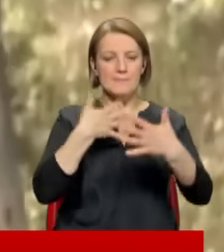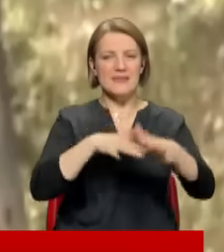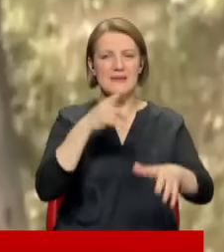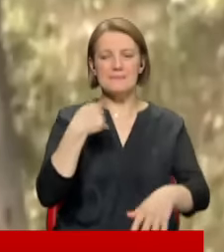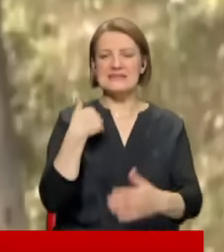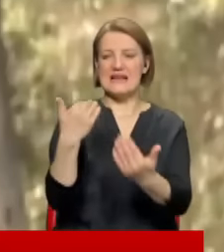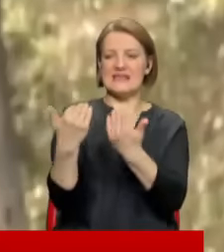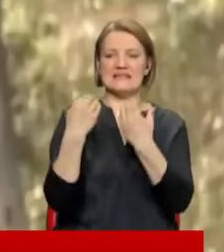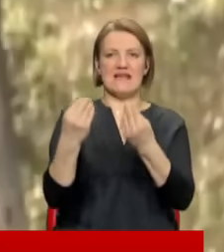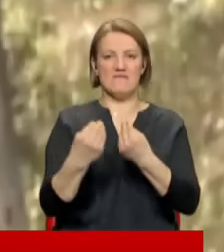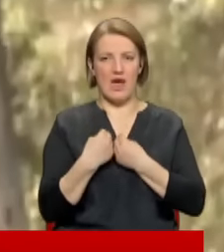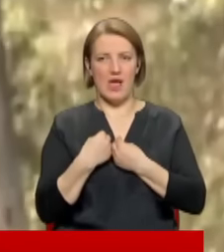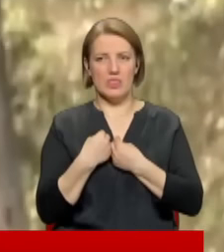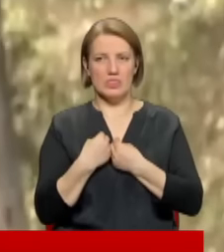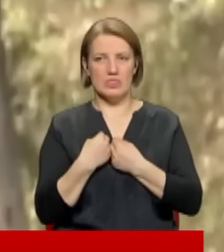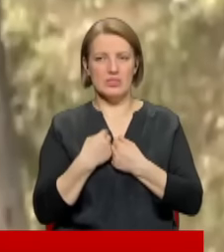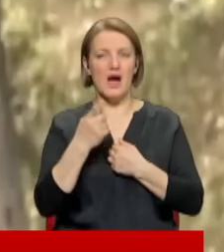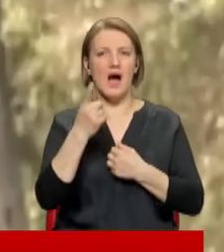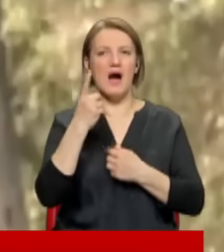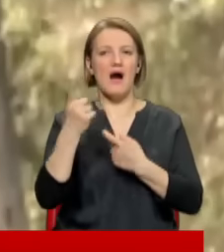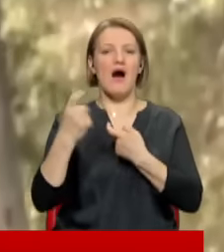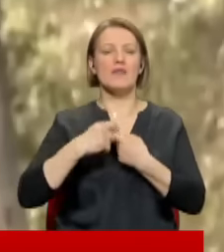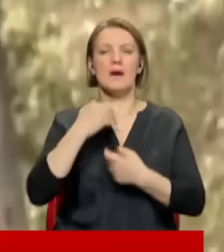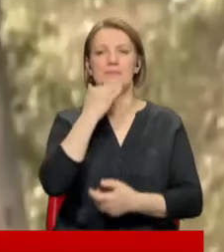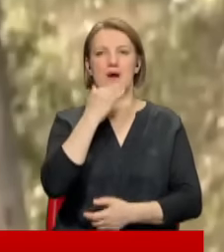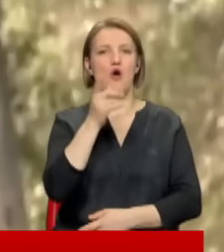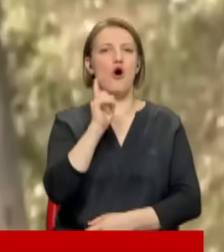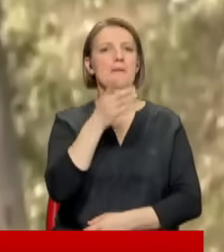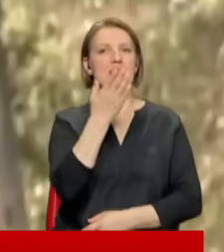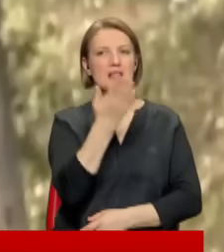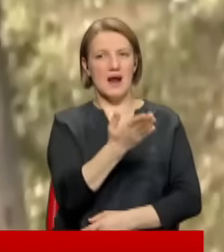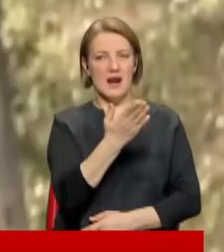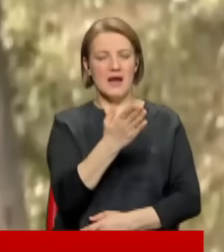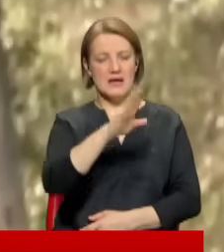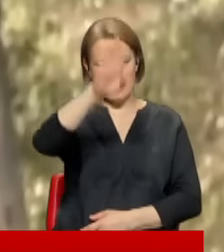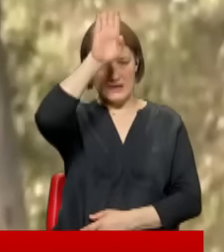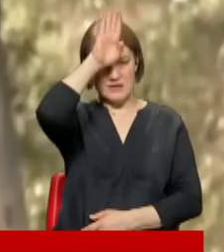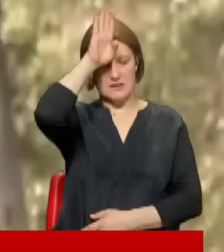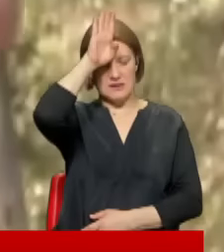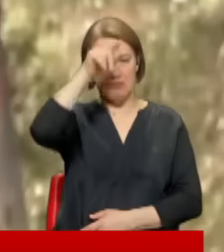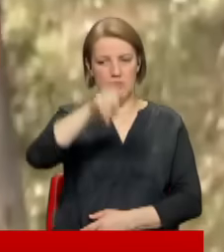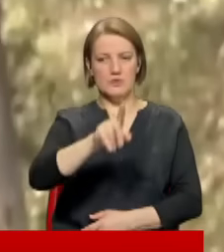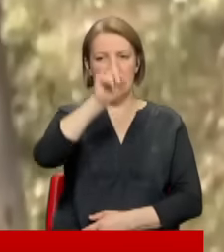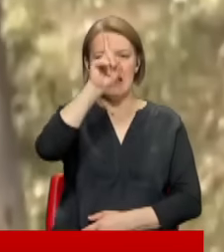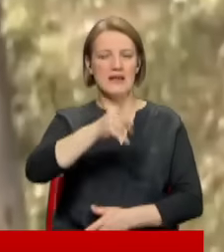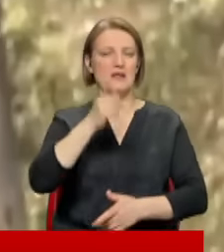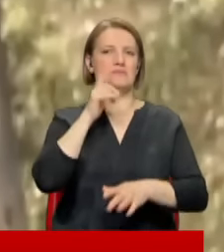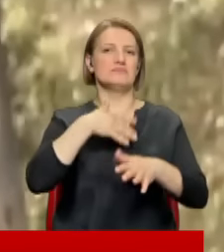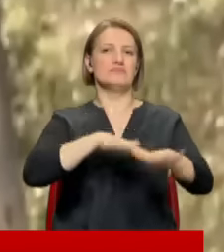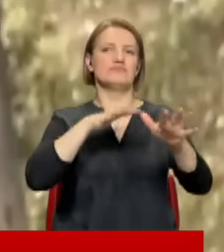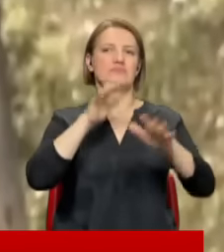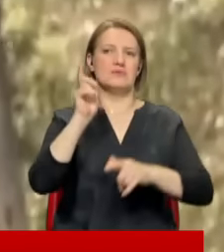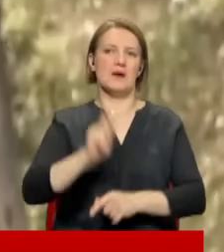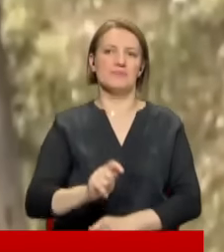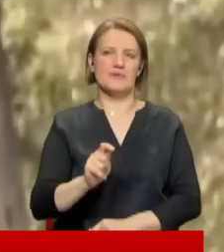bize destek veren atanmayan öğretmenlerle İstanbul'da ilk mitingimizi